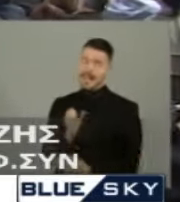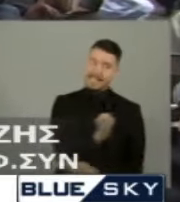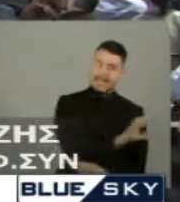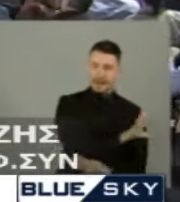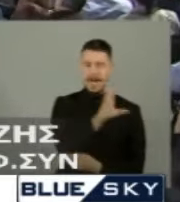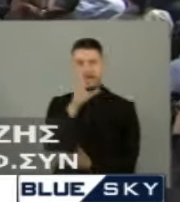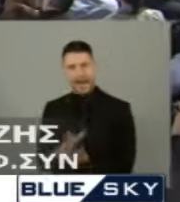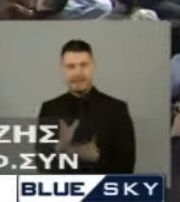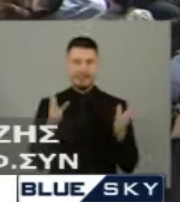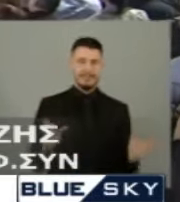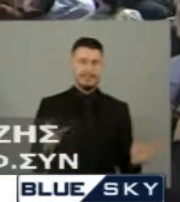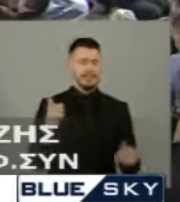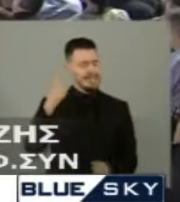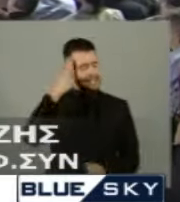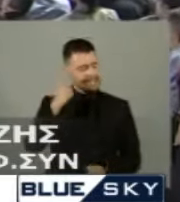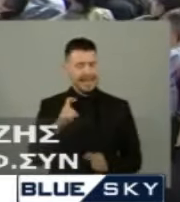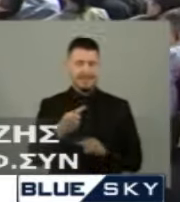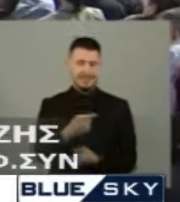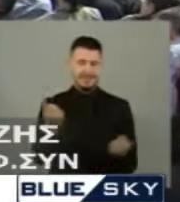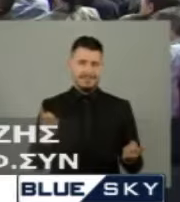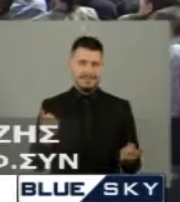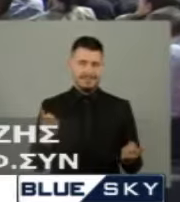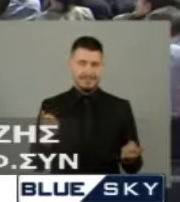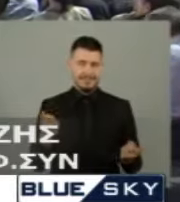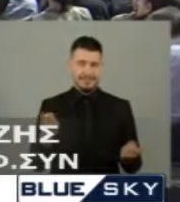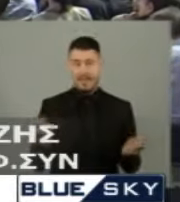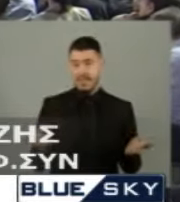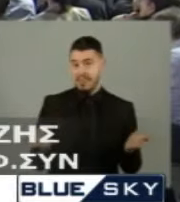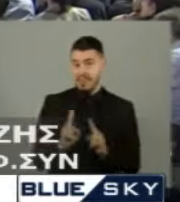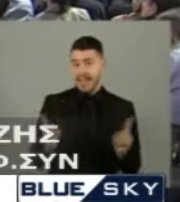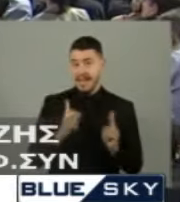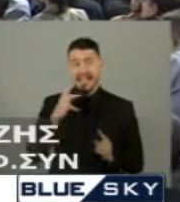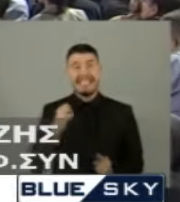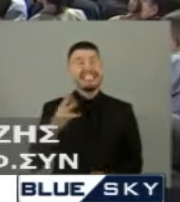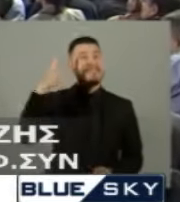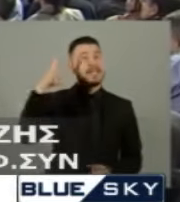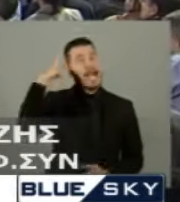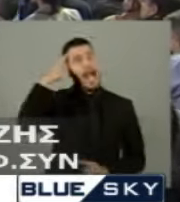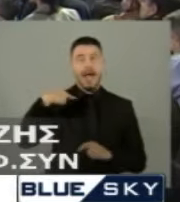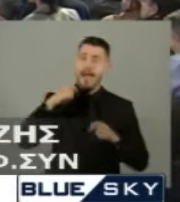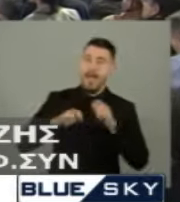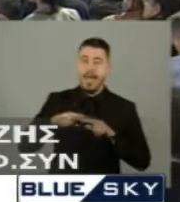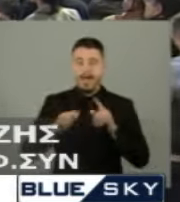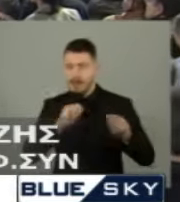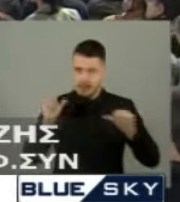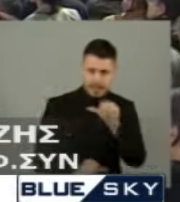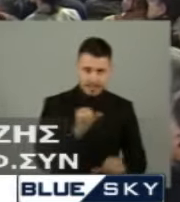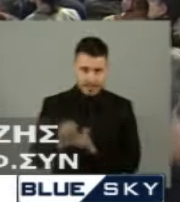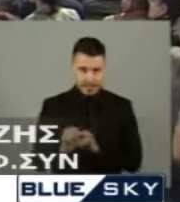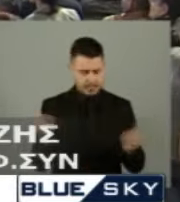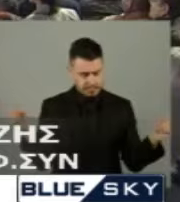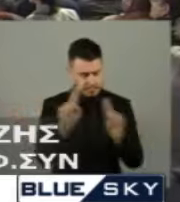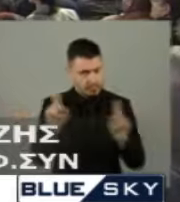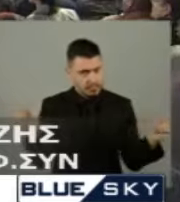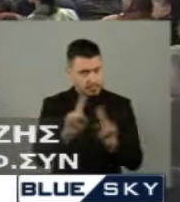Δηλαδή δεν έκανε μια παρέμβαση απλώς για να την κάνει αυτή τη στιγμή τώρα και να πει ελάτε να ξαναξεκινήσει η διαδικασία, να δούμε και να πάμε